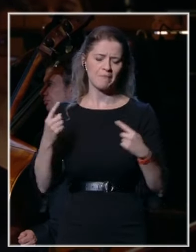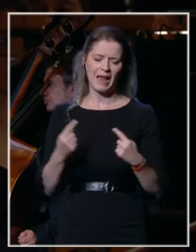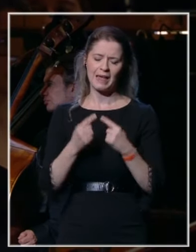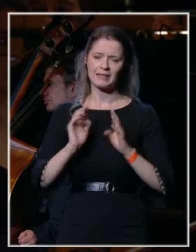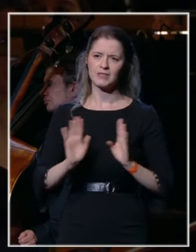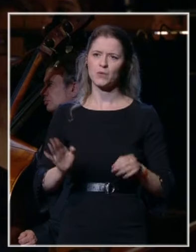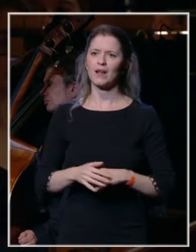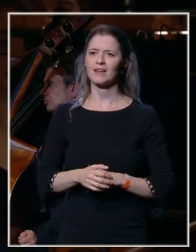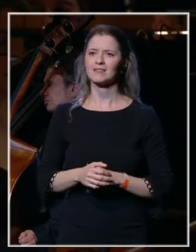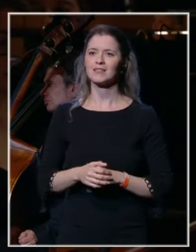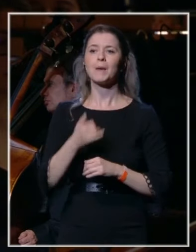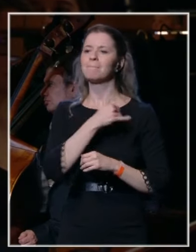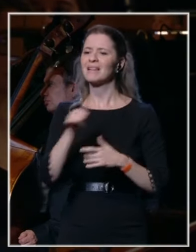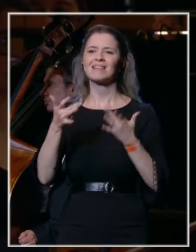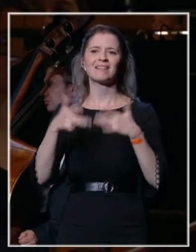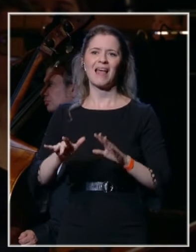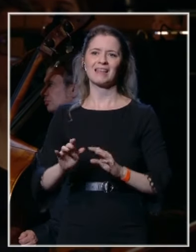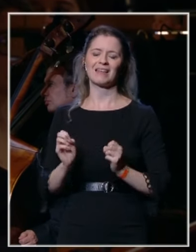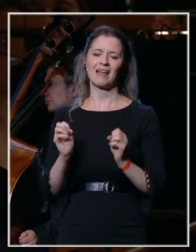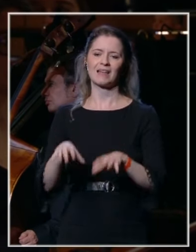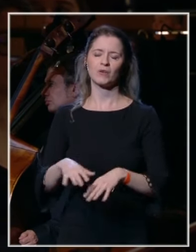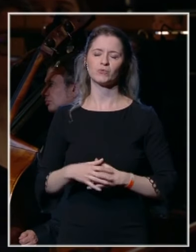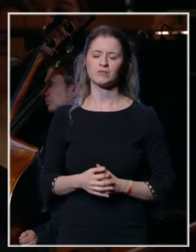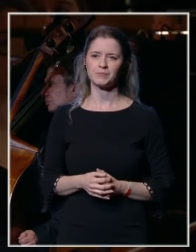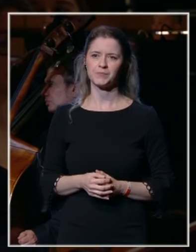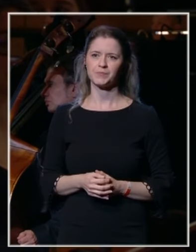ellenkezőleg. Minden a helyére került.